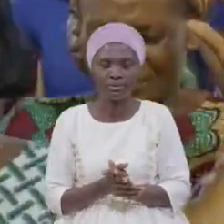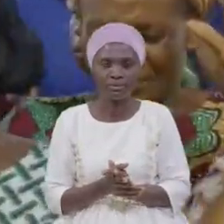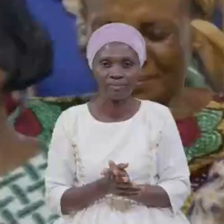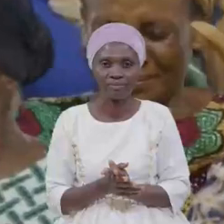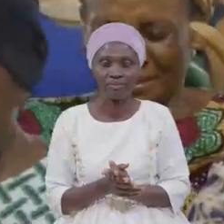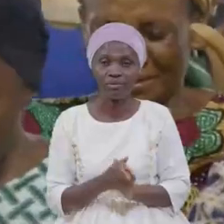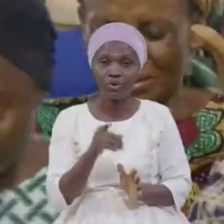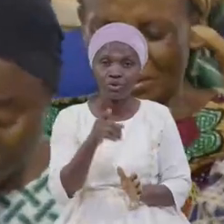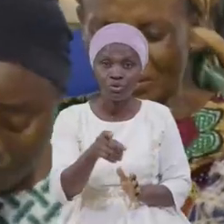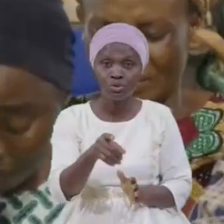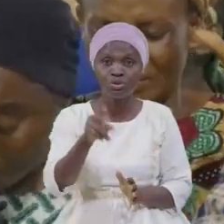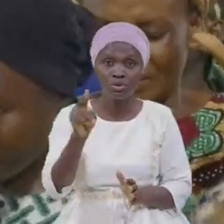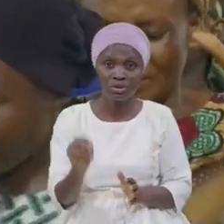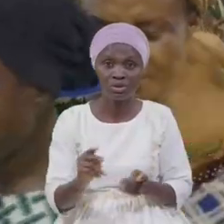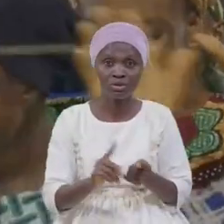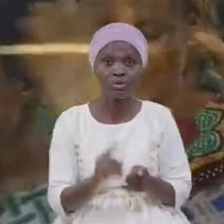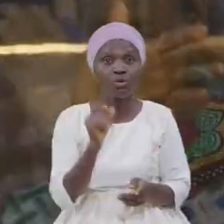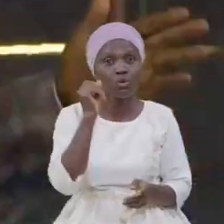Et tu dois comprendre